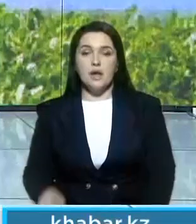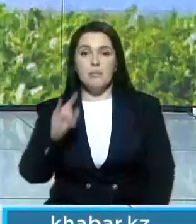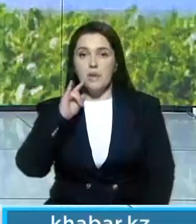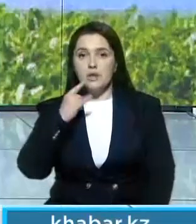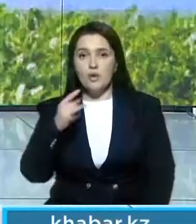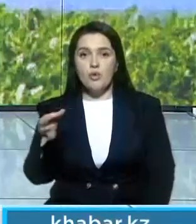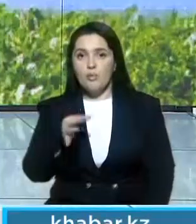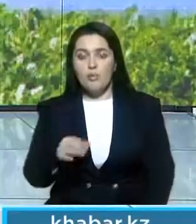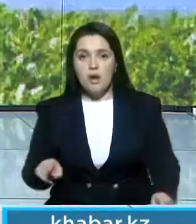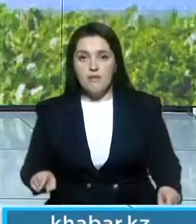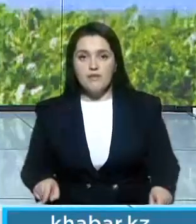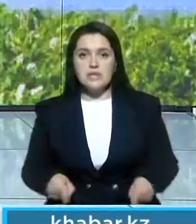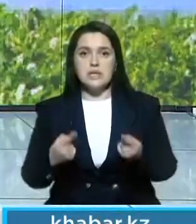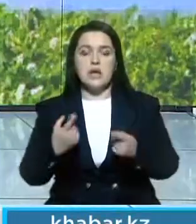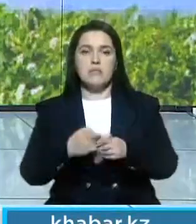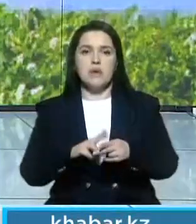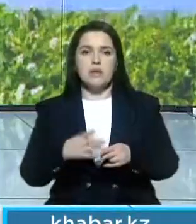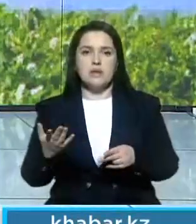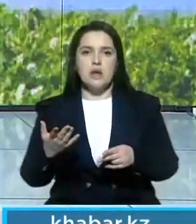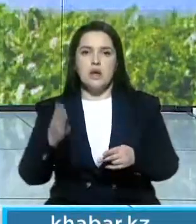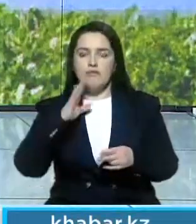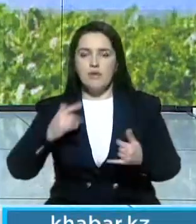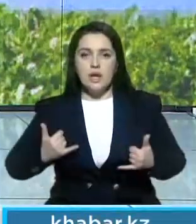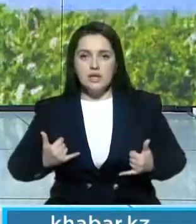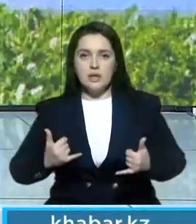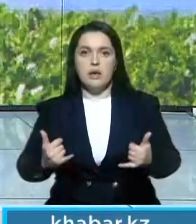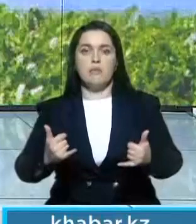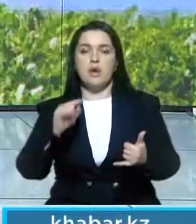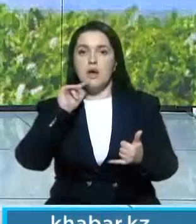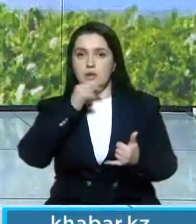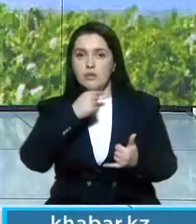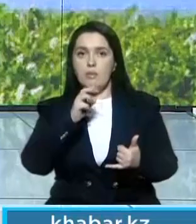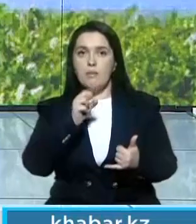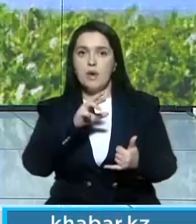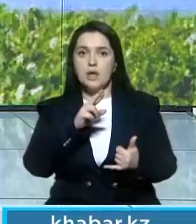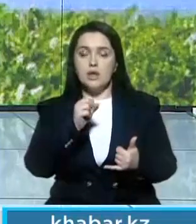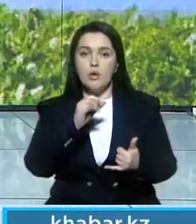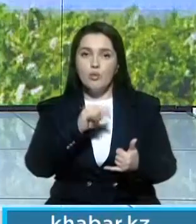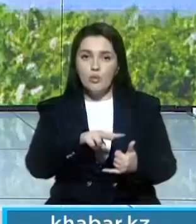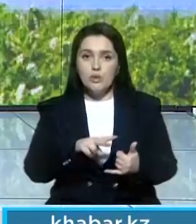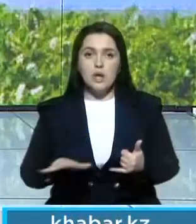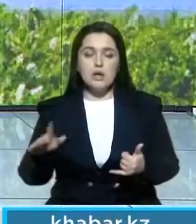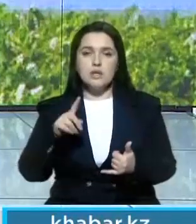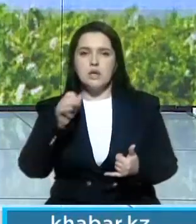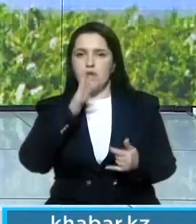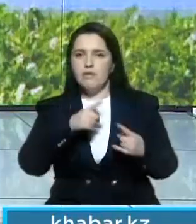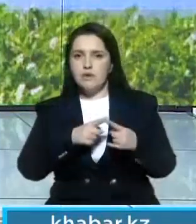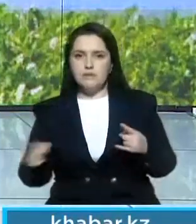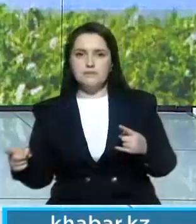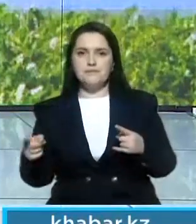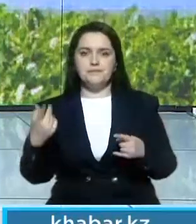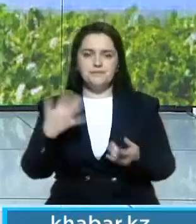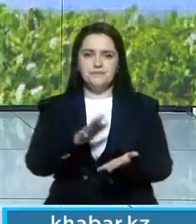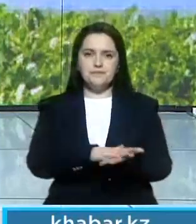В Павлодарской области восстанавливают участки лиманного орошения. Масштабную работу предстоит провести в Баянаульском районе. Там за многие годы лиманы